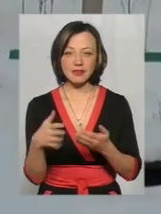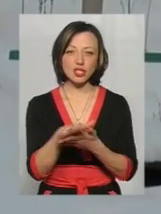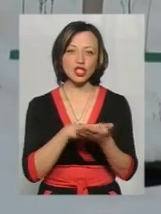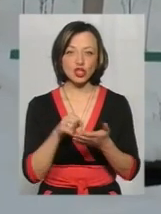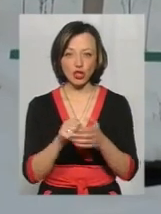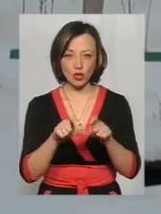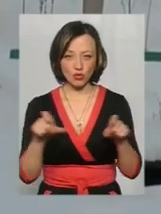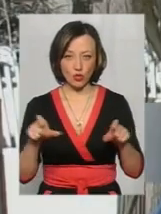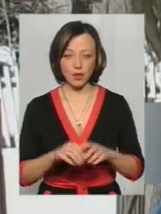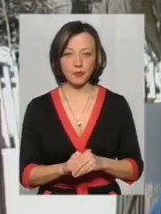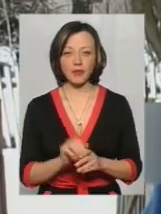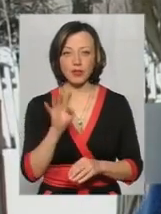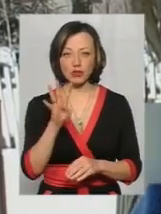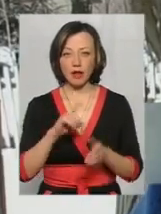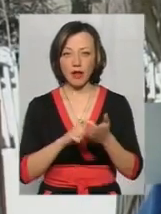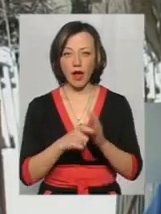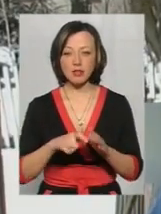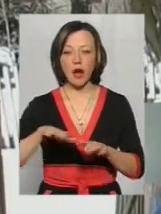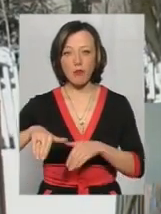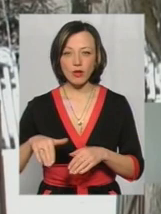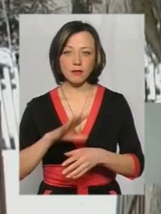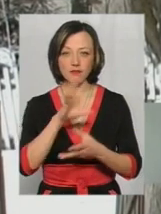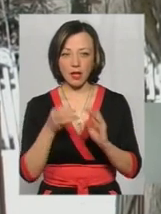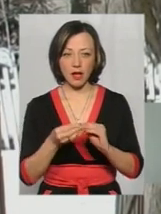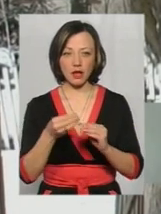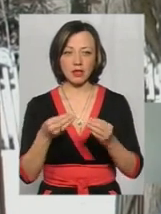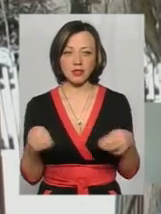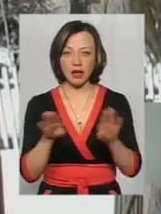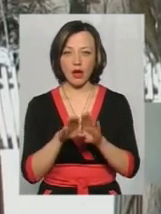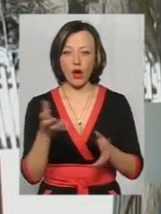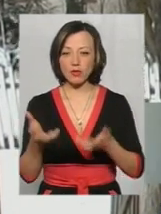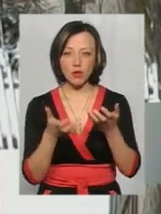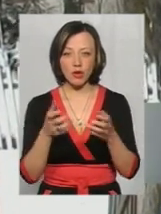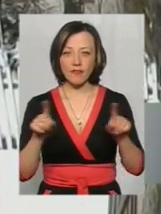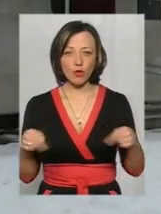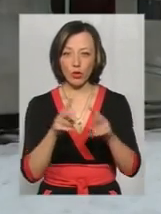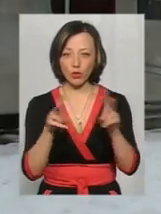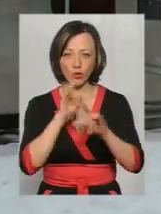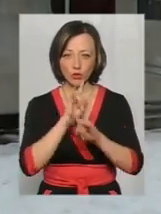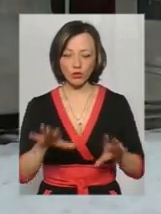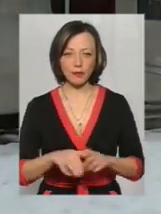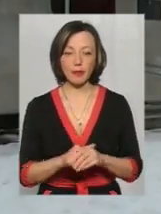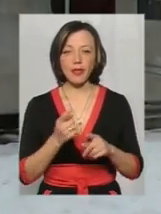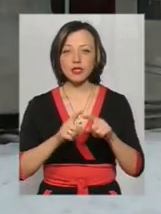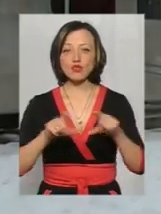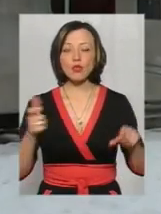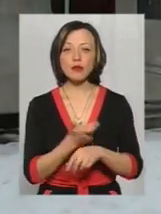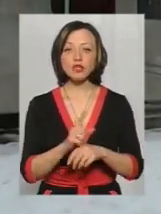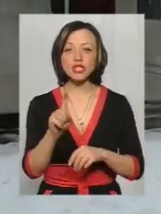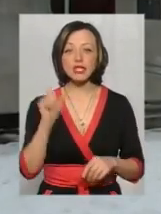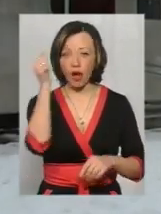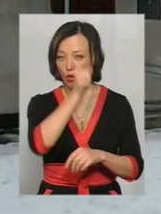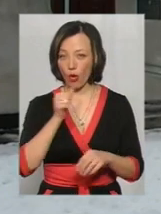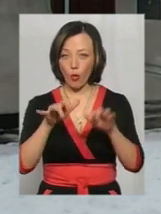знищення школи. Чотири класи буде, а потім взагалі закриють. Її просто розберуть, її потім назад відновлювати ніхто не буде. Мокрецькій школі більше 100 років.